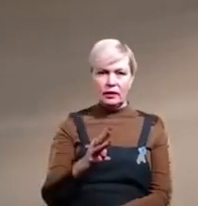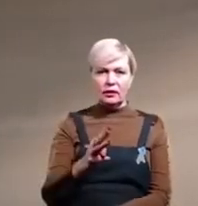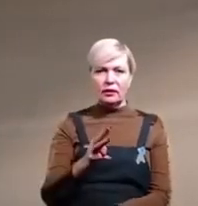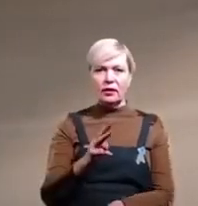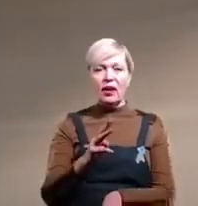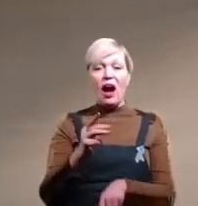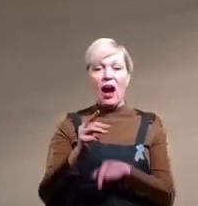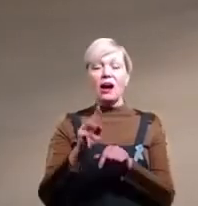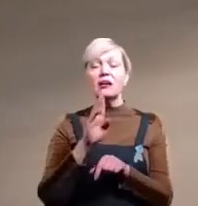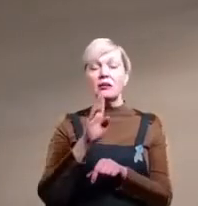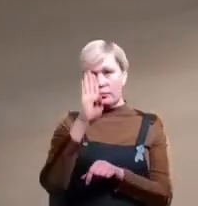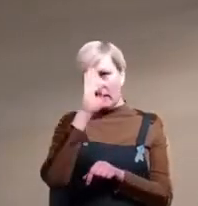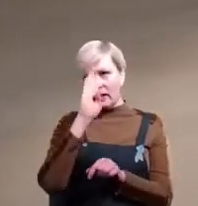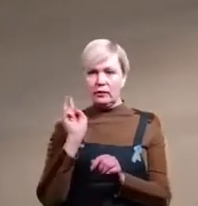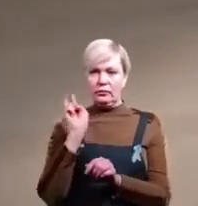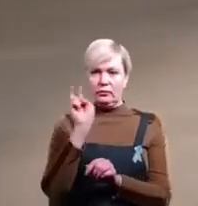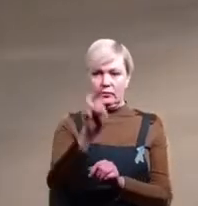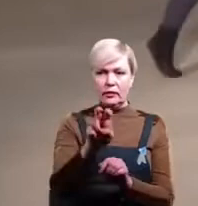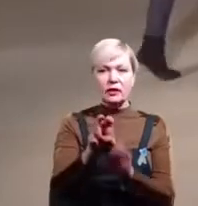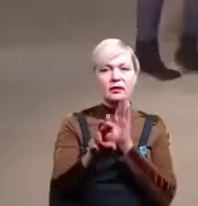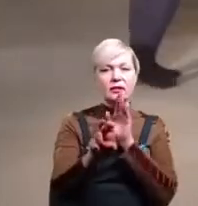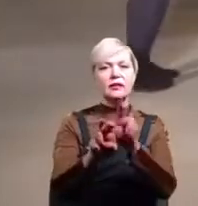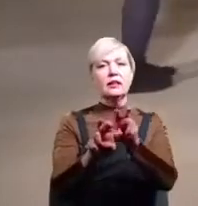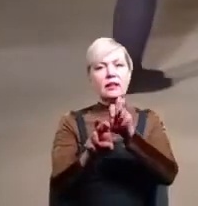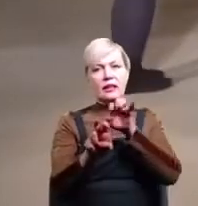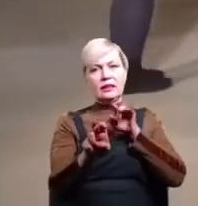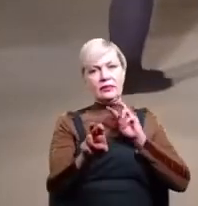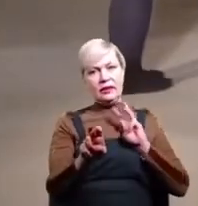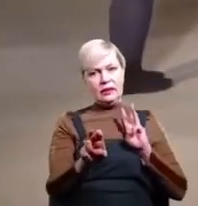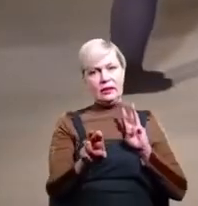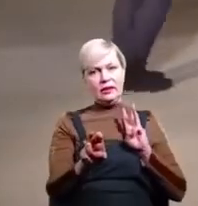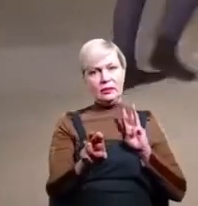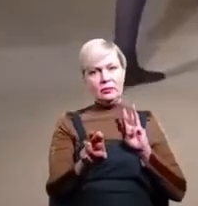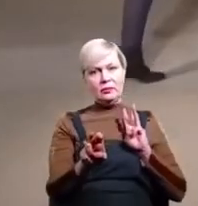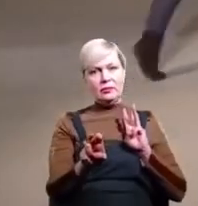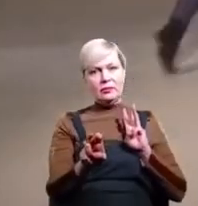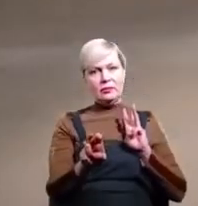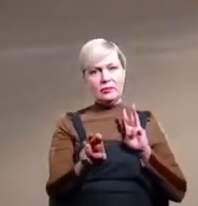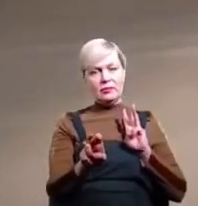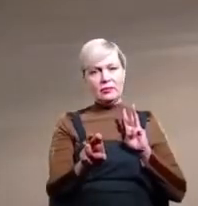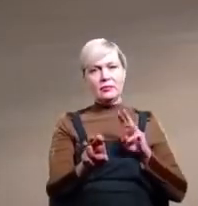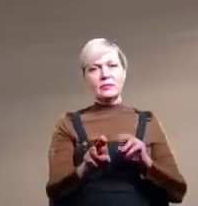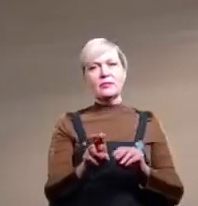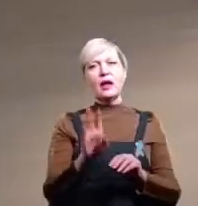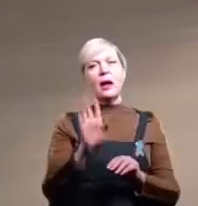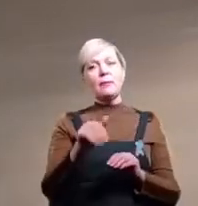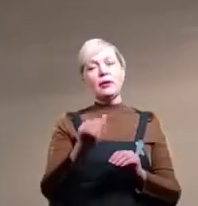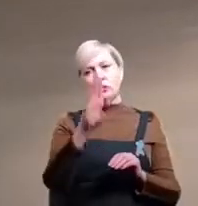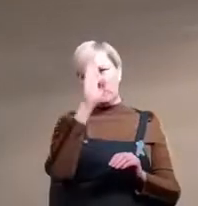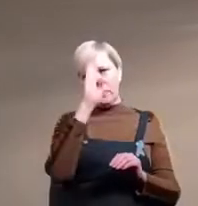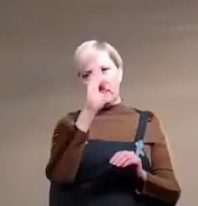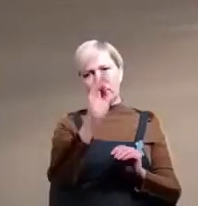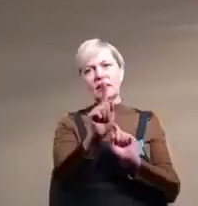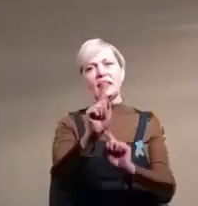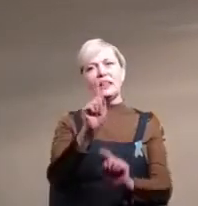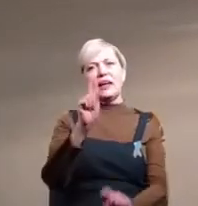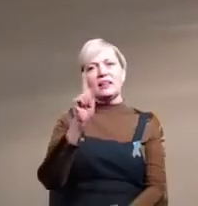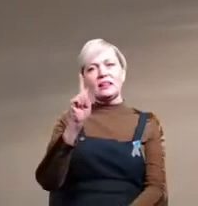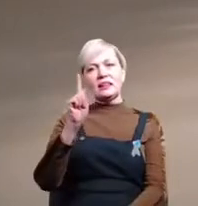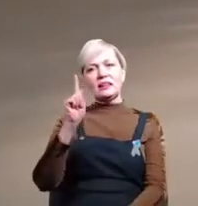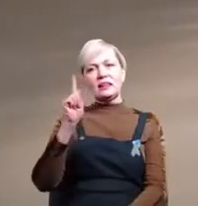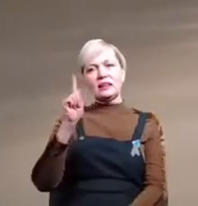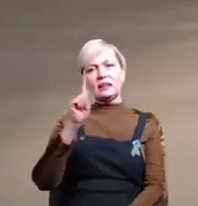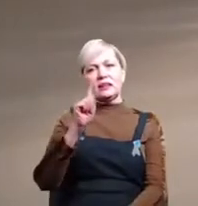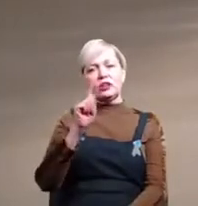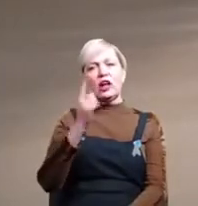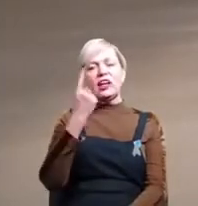момент. Раз, два, три. Да, потом парни. Раз, вы делаете